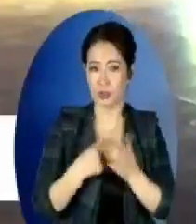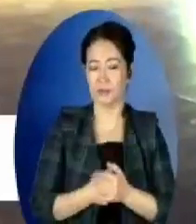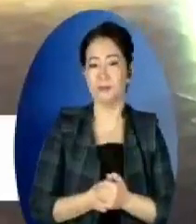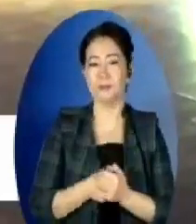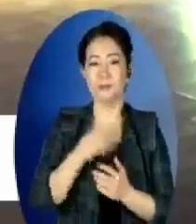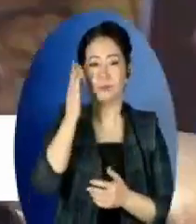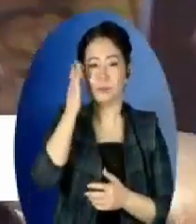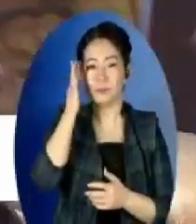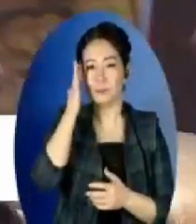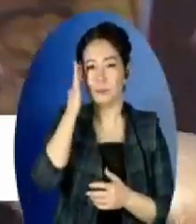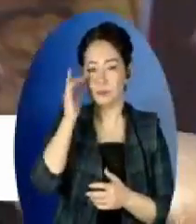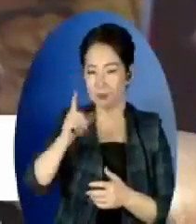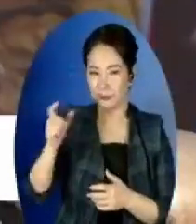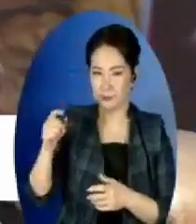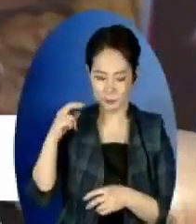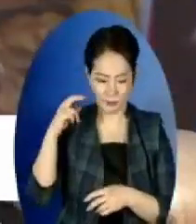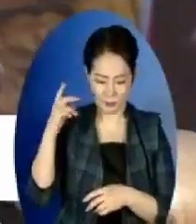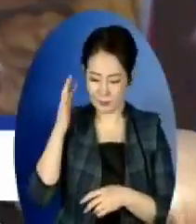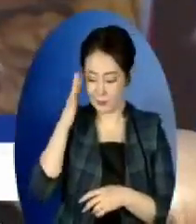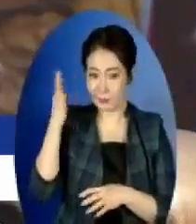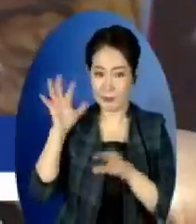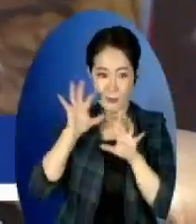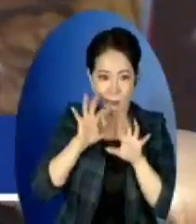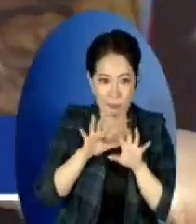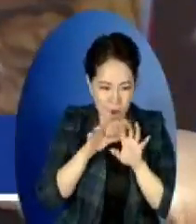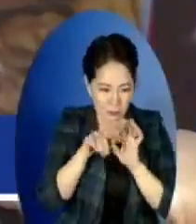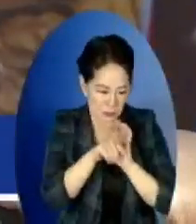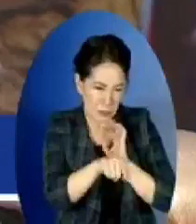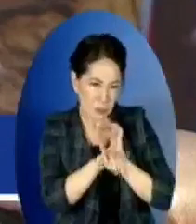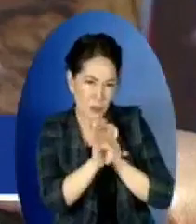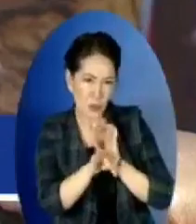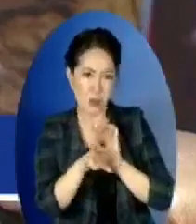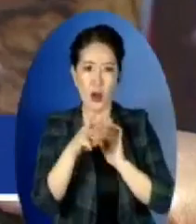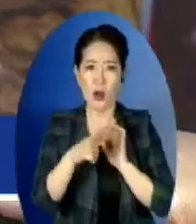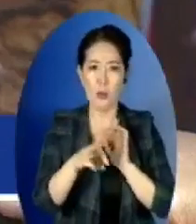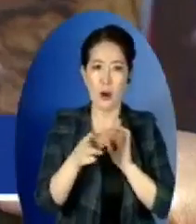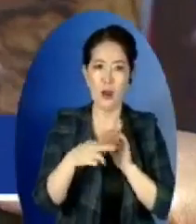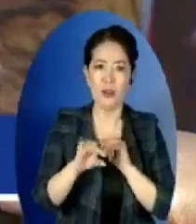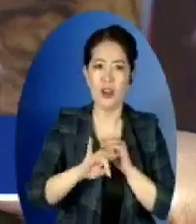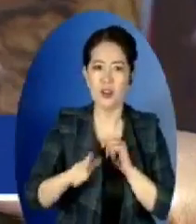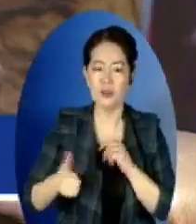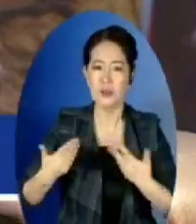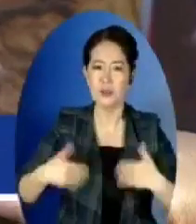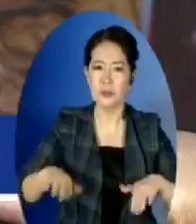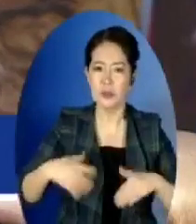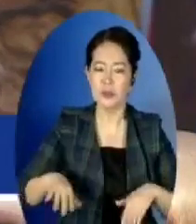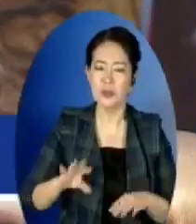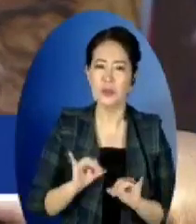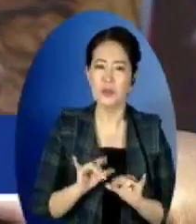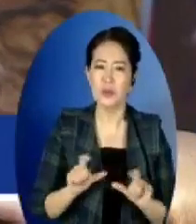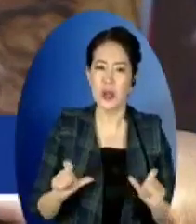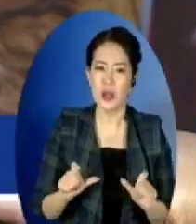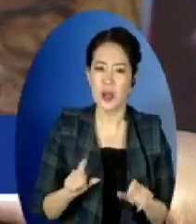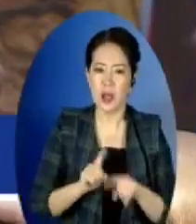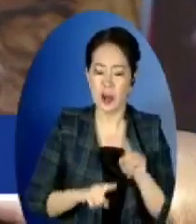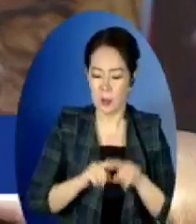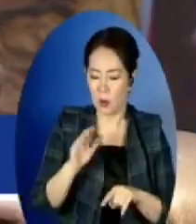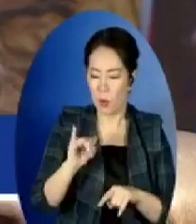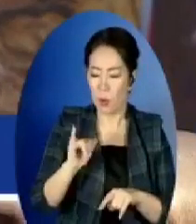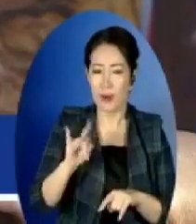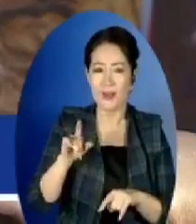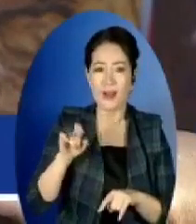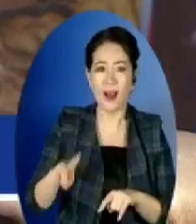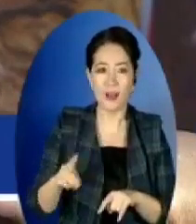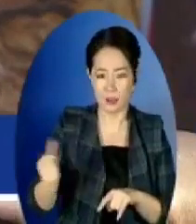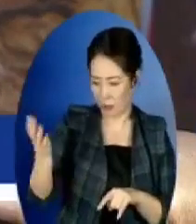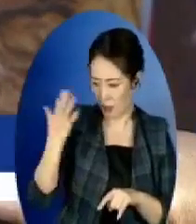Гадныхан манай бие биелгээг харахлаэр энэ модерн бүжиг ямар урсгал вэ гэдэг. Ерөөсөө ямар ч илүү дутуу тайлбаргүйгээ тэгж асуугаад байдаг байхгүй